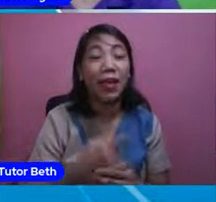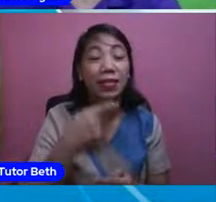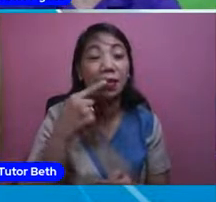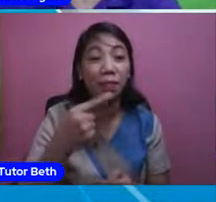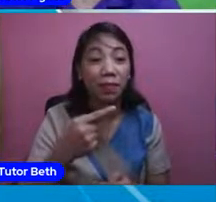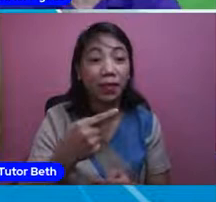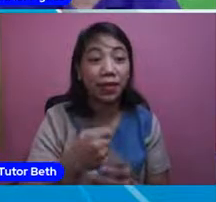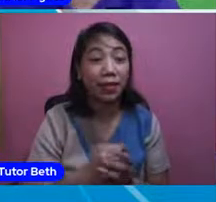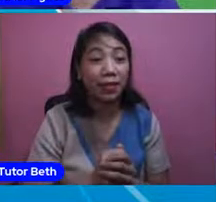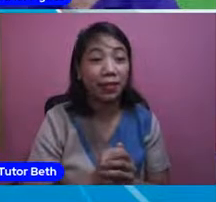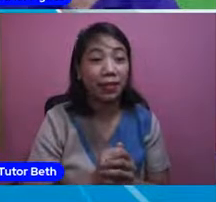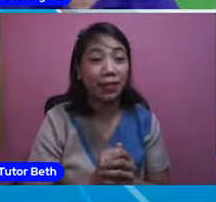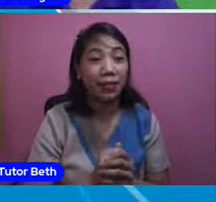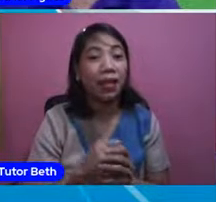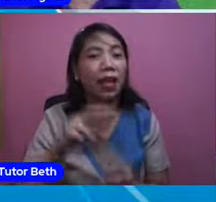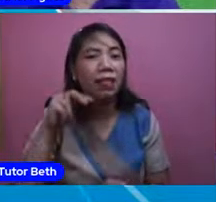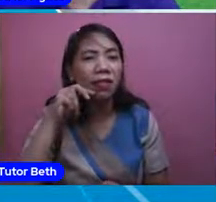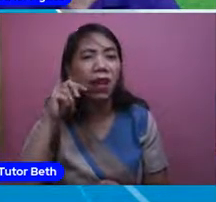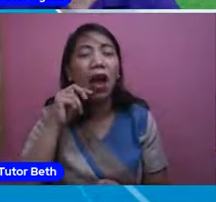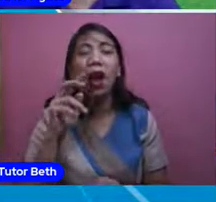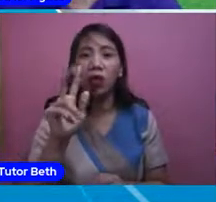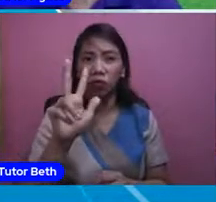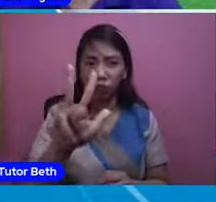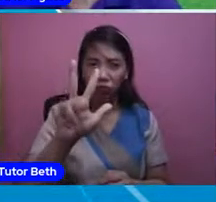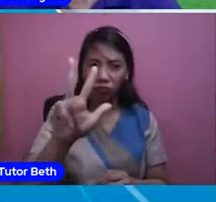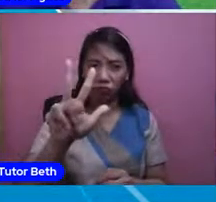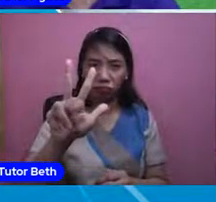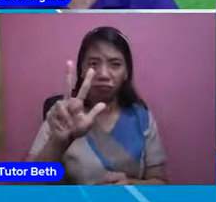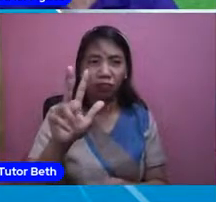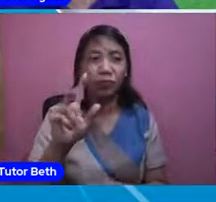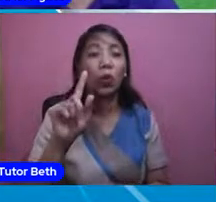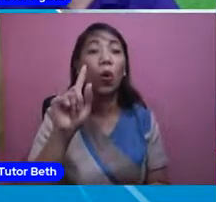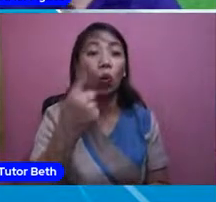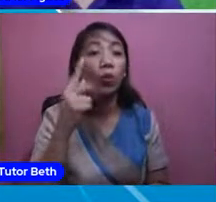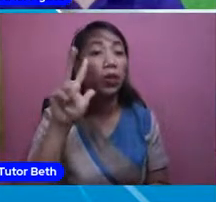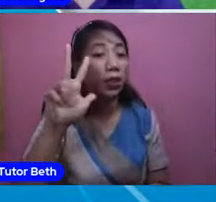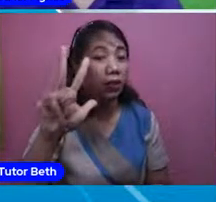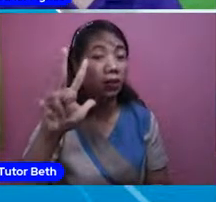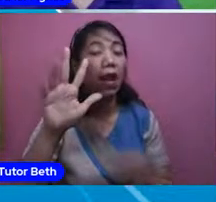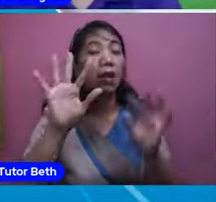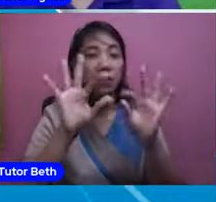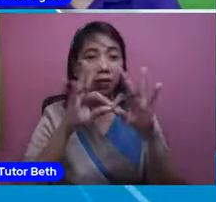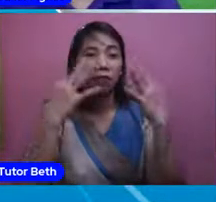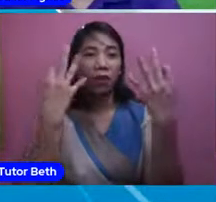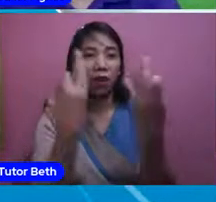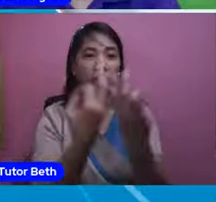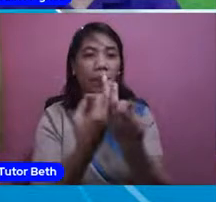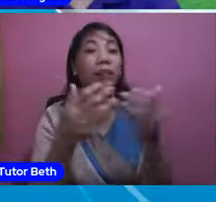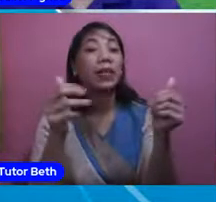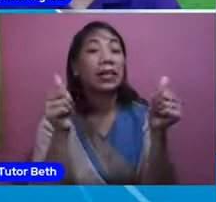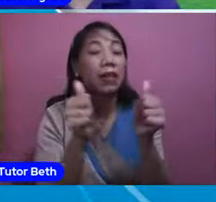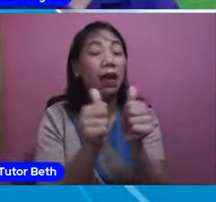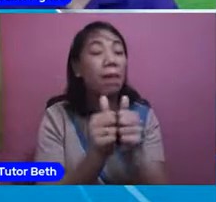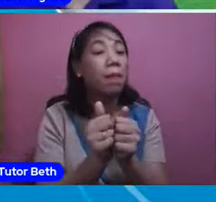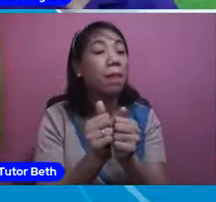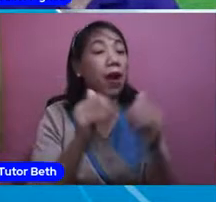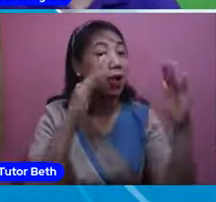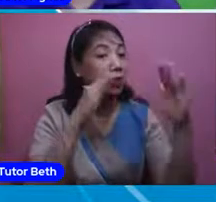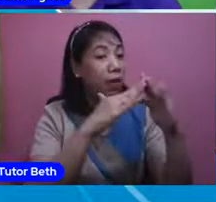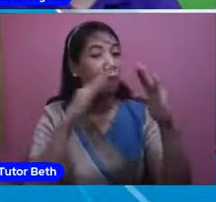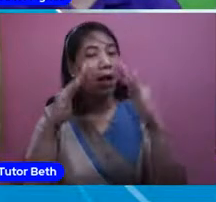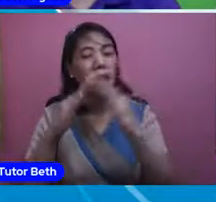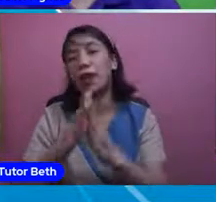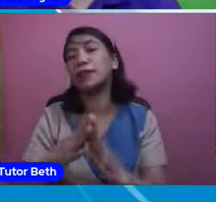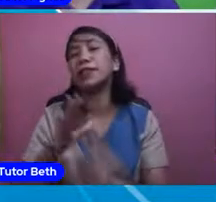So, sabi niya, tatlo lang daw sila. Tatlo lang daw sila sa pamilya. So, kasama niya sa bahay, yung nanay niya,